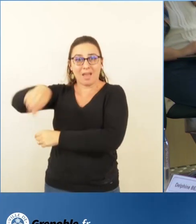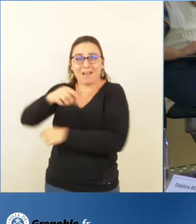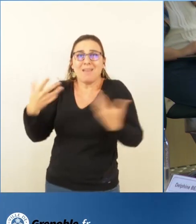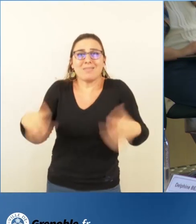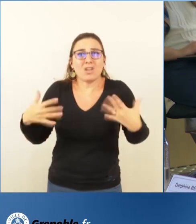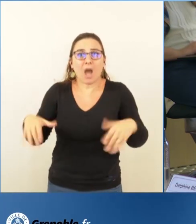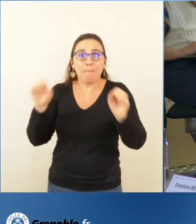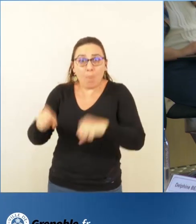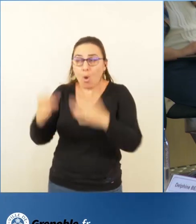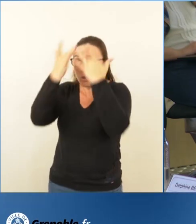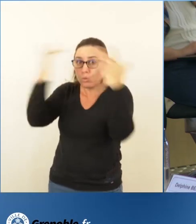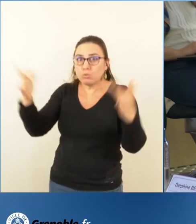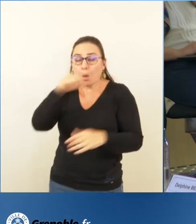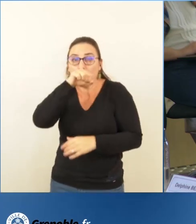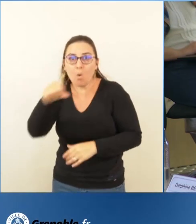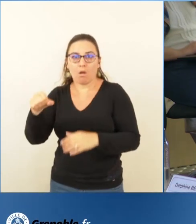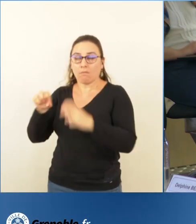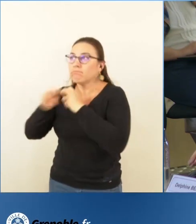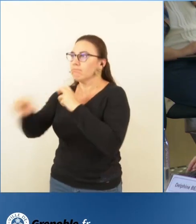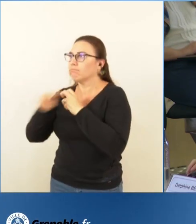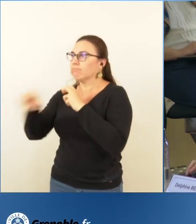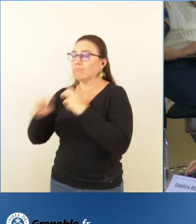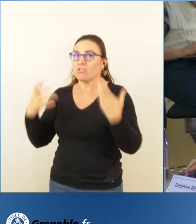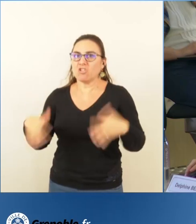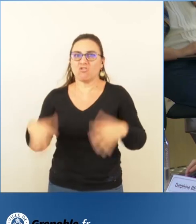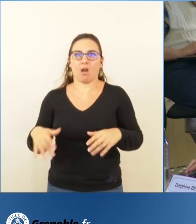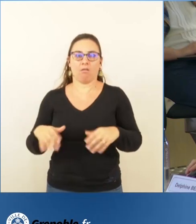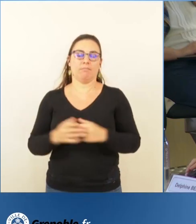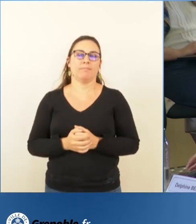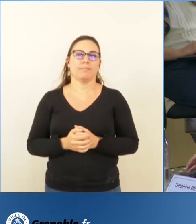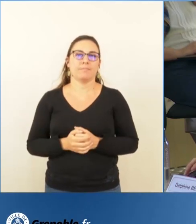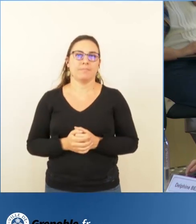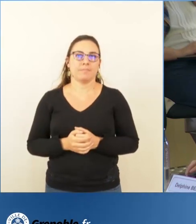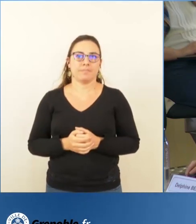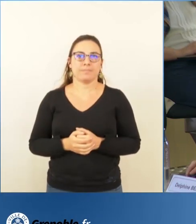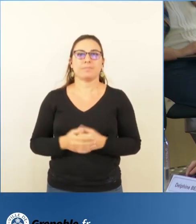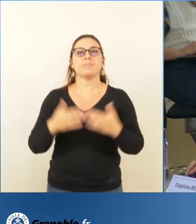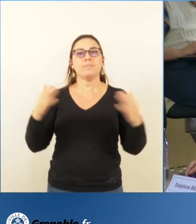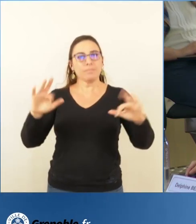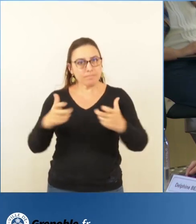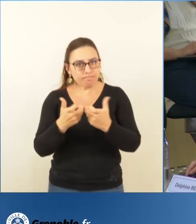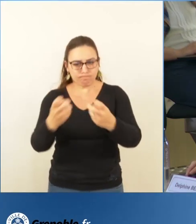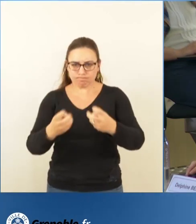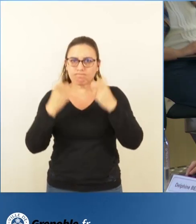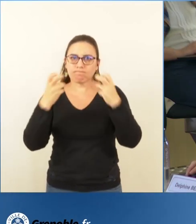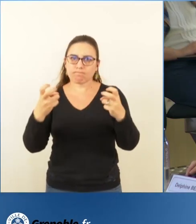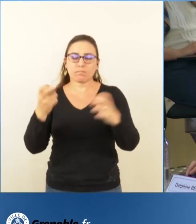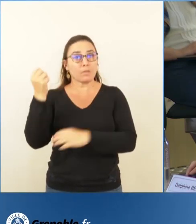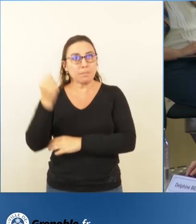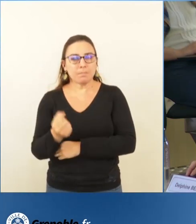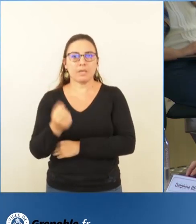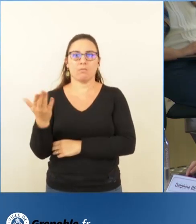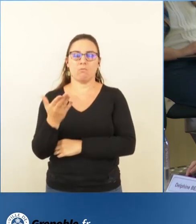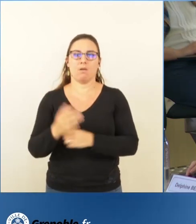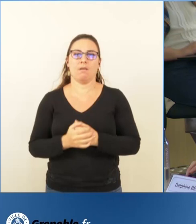consomment de la culture et vous arrivez à faire encore mieux en termes d'augmentation d'augmentation